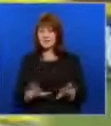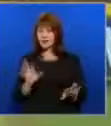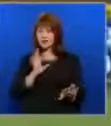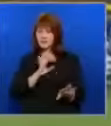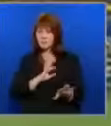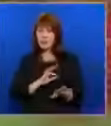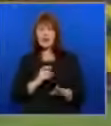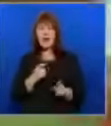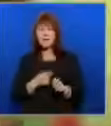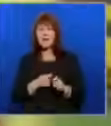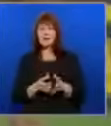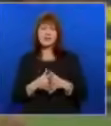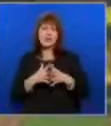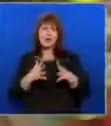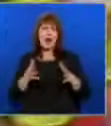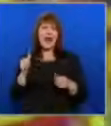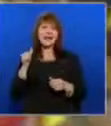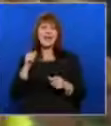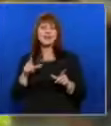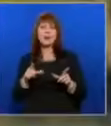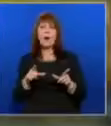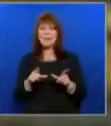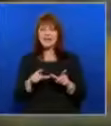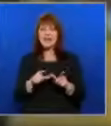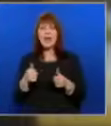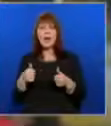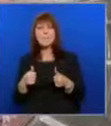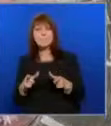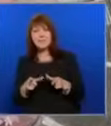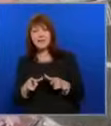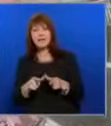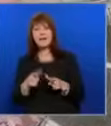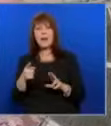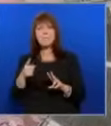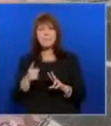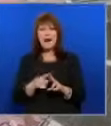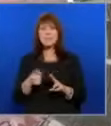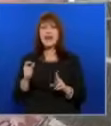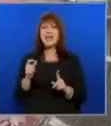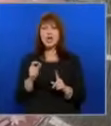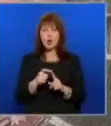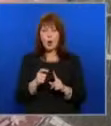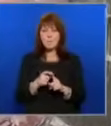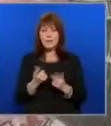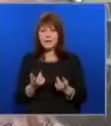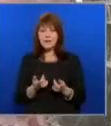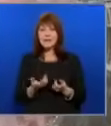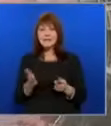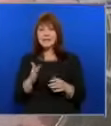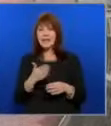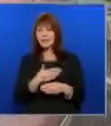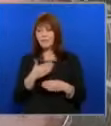играни още гигантски двубои с Атлетико Мадрид, Милан, Парма и Рома. След последния матч трибуните са